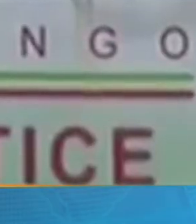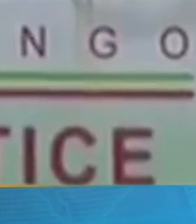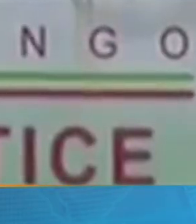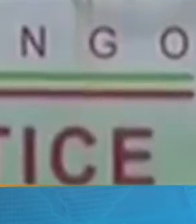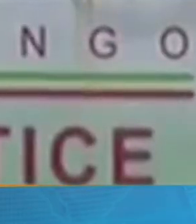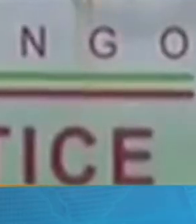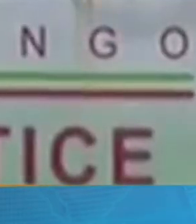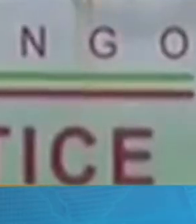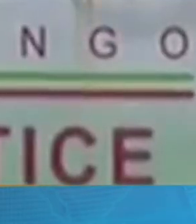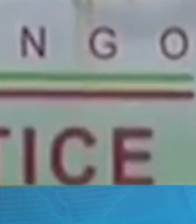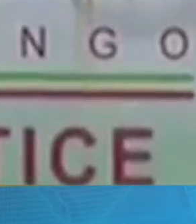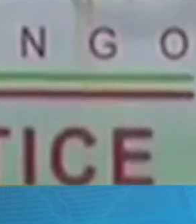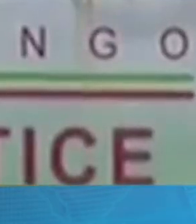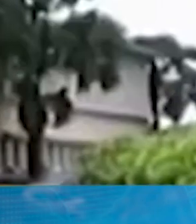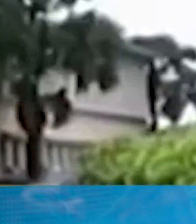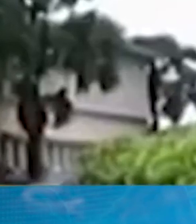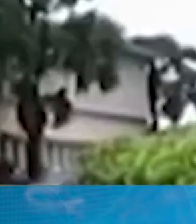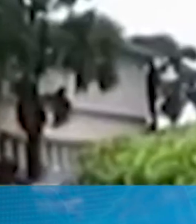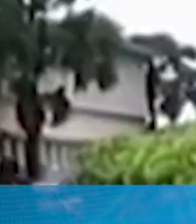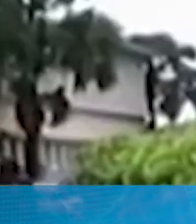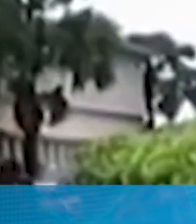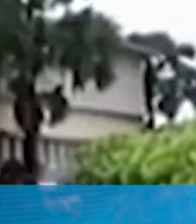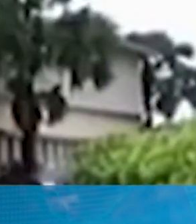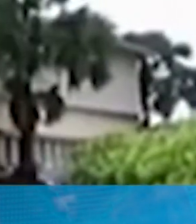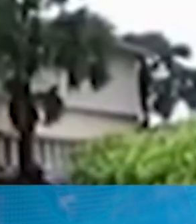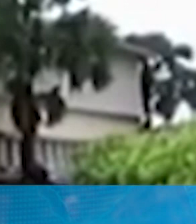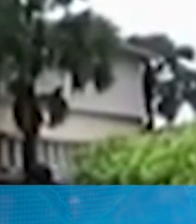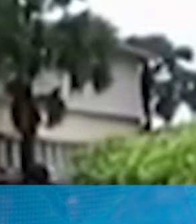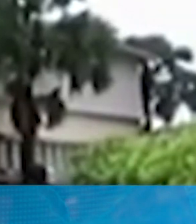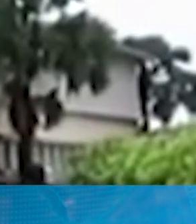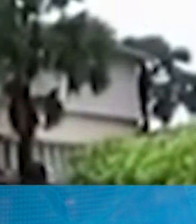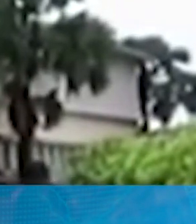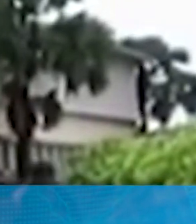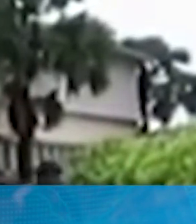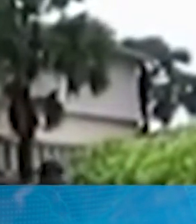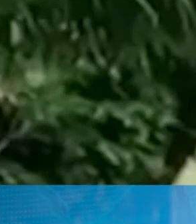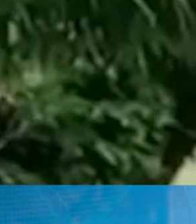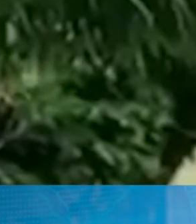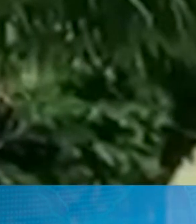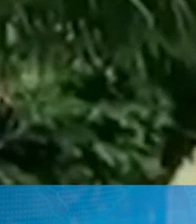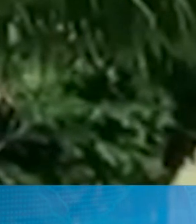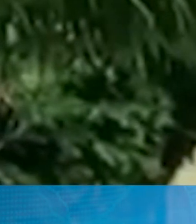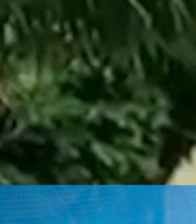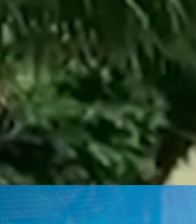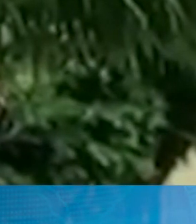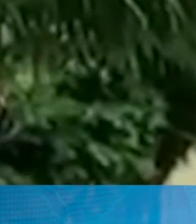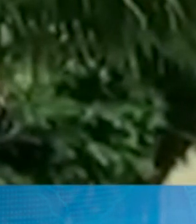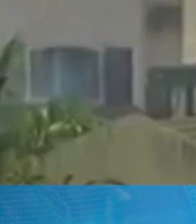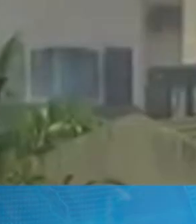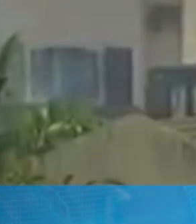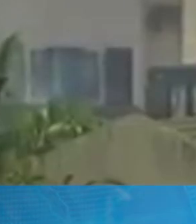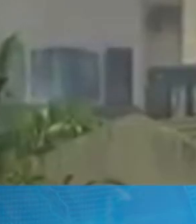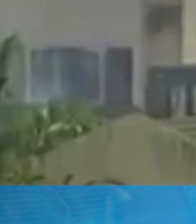dirigeant du parti d'opposition congolais, le Mouvement Républicain, a été libéré hier jeudi. Sa formation politique mène en ce moment